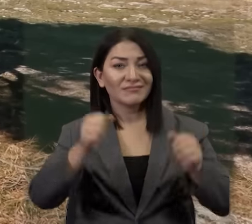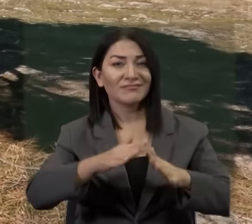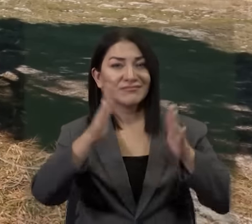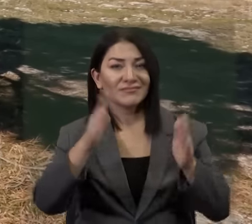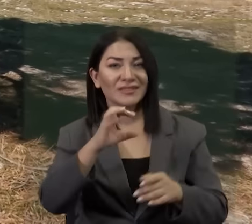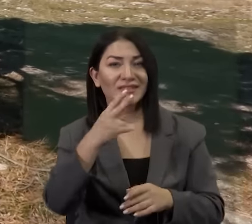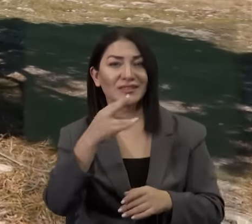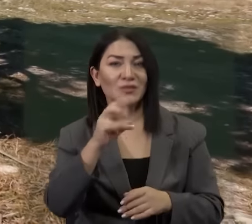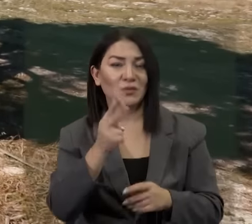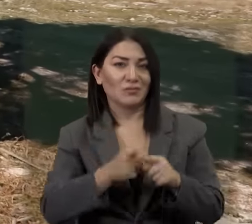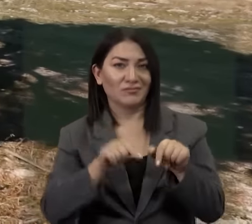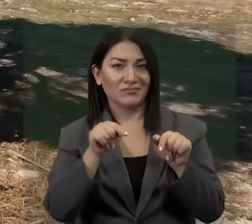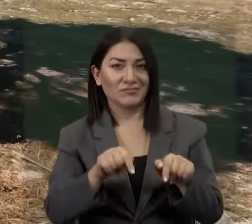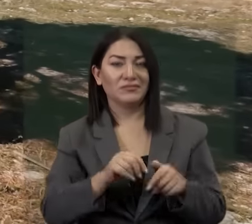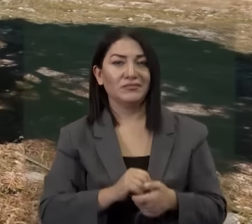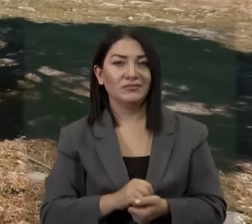Հեսա սնդուկը։